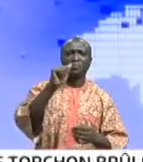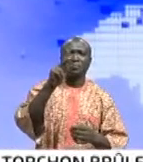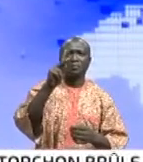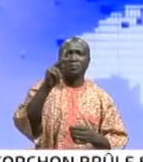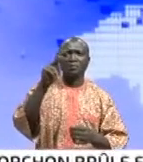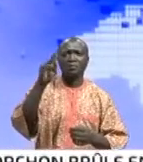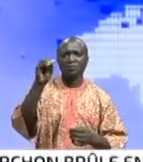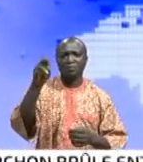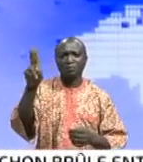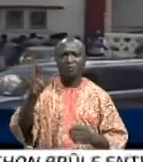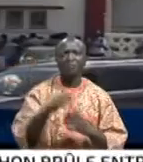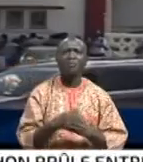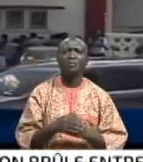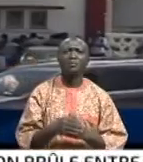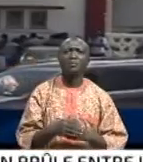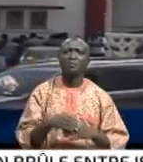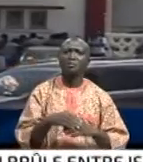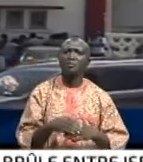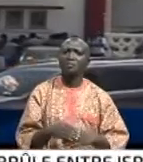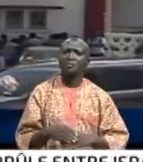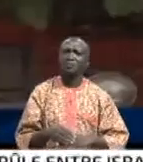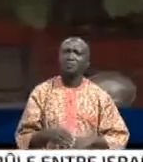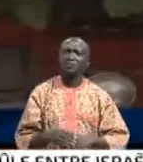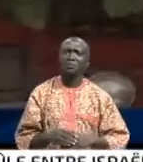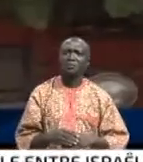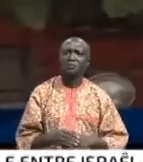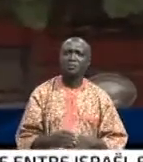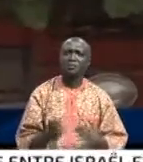voici nous venons